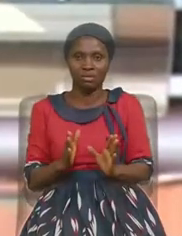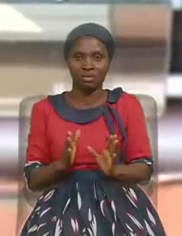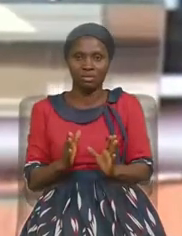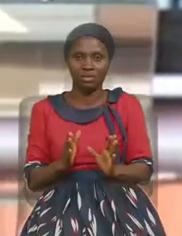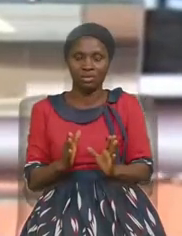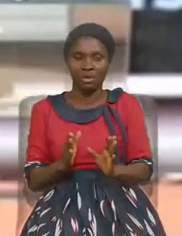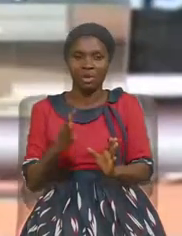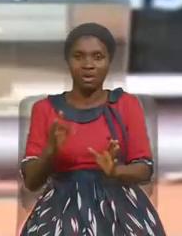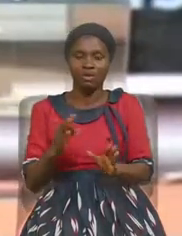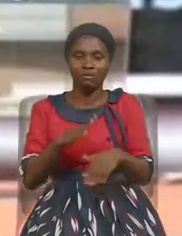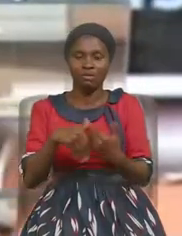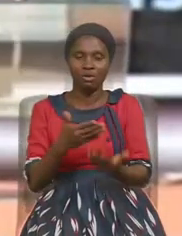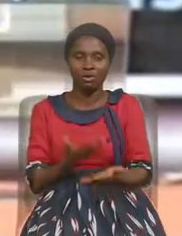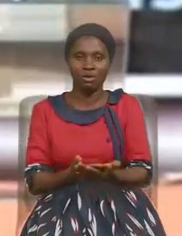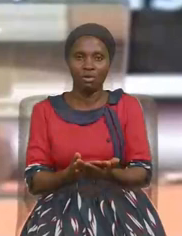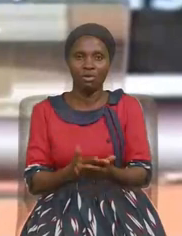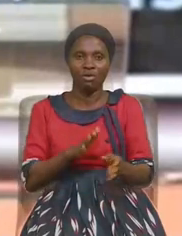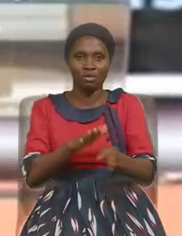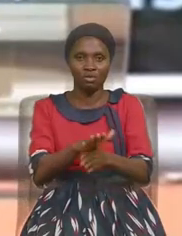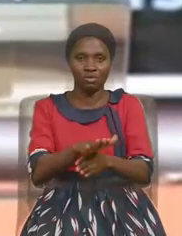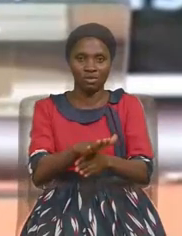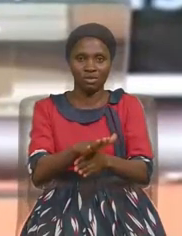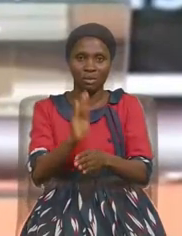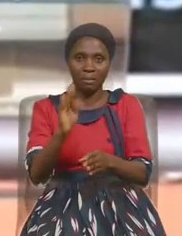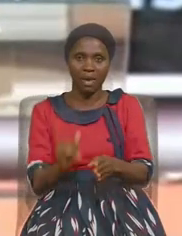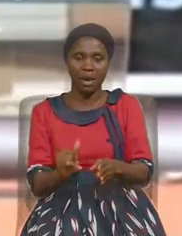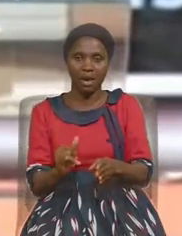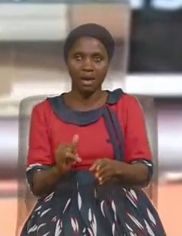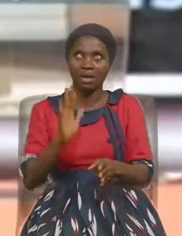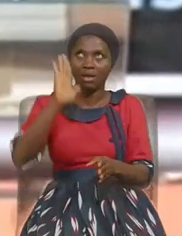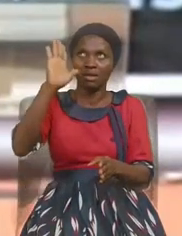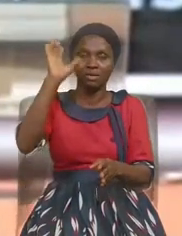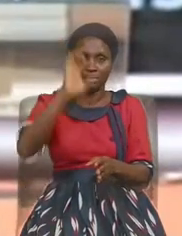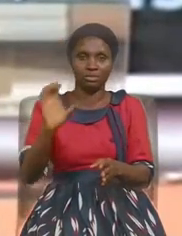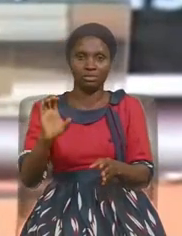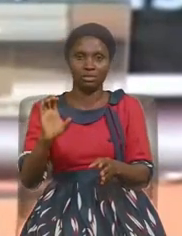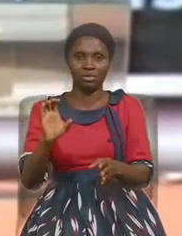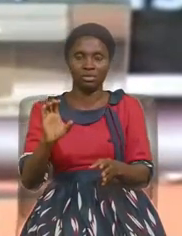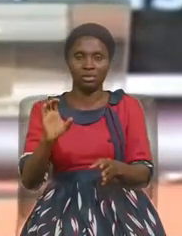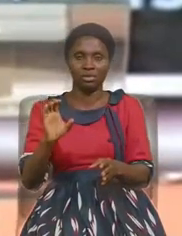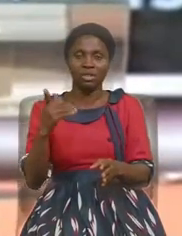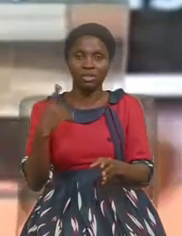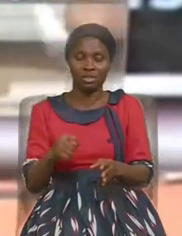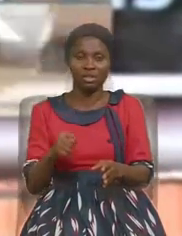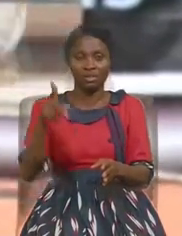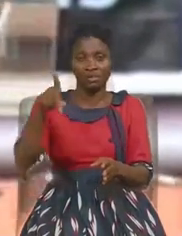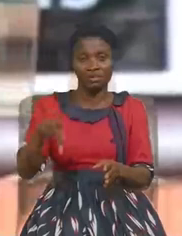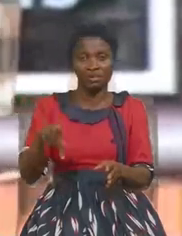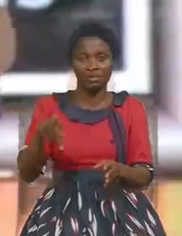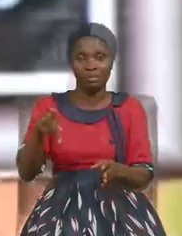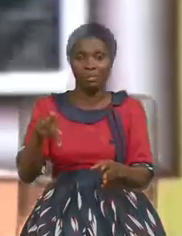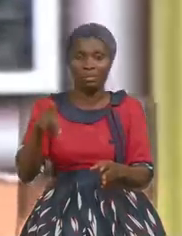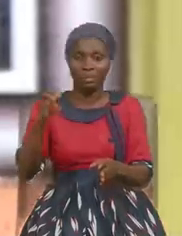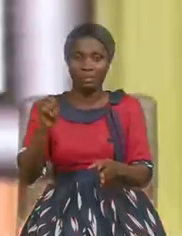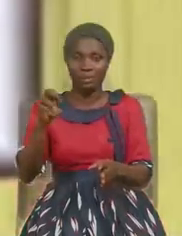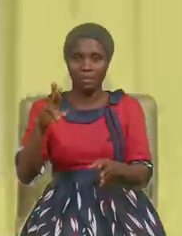sa croix. Les participants, ce sont les possesseurs, ceux-là qui reçoivent, ceux-là qui